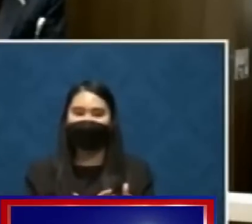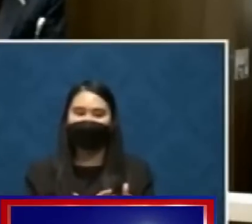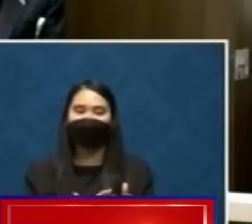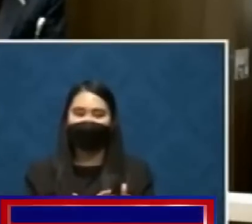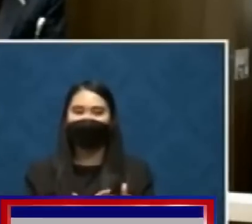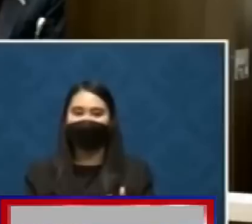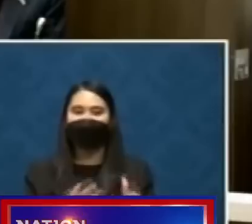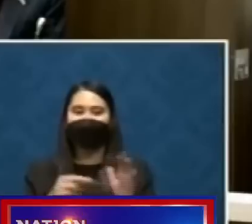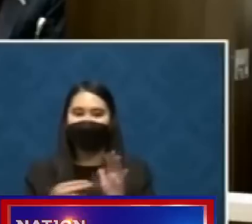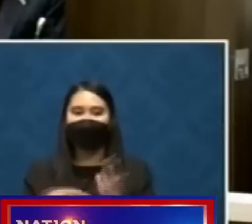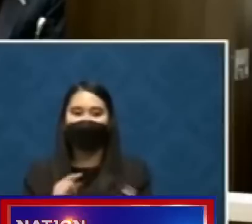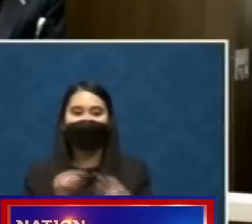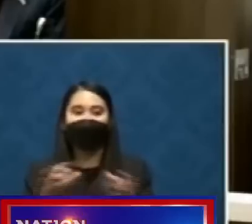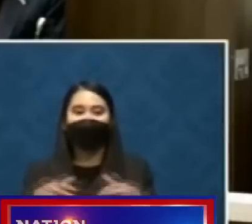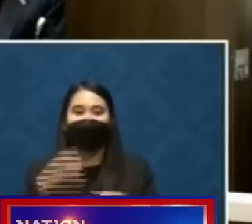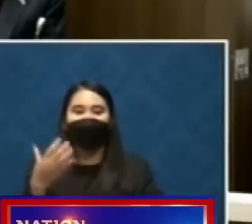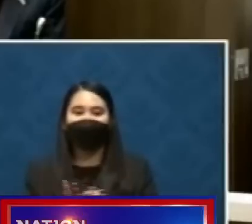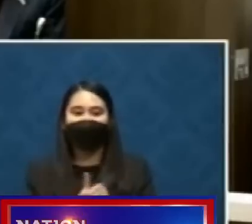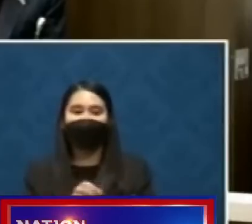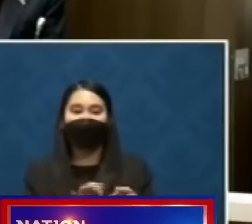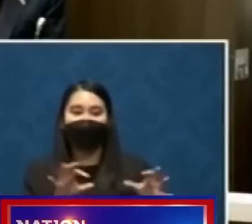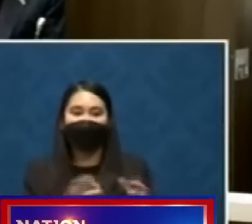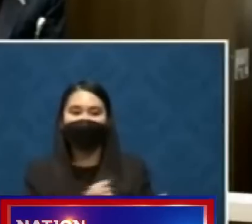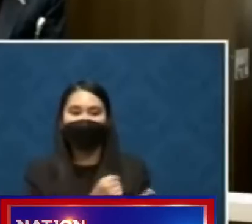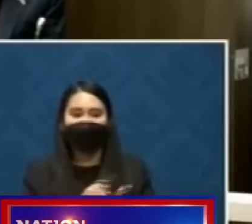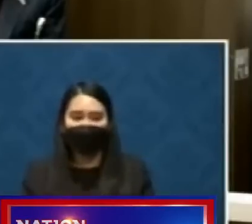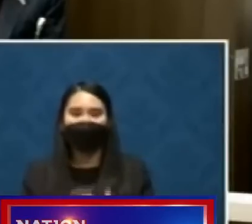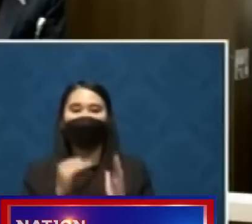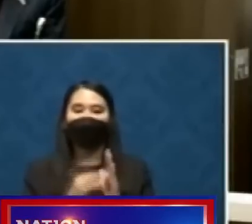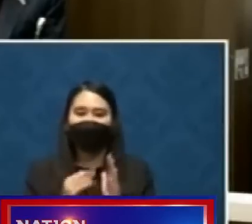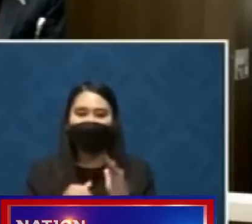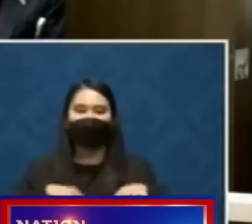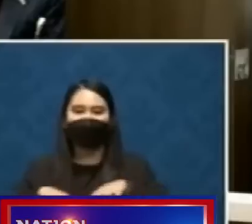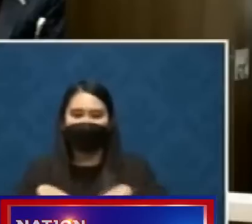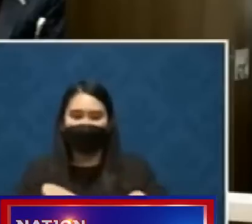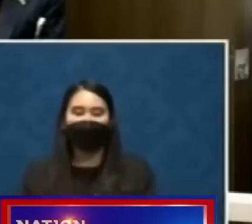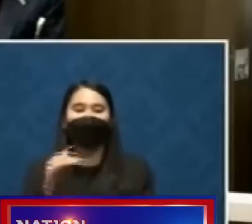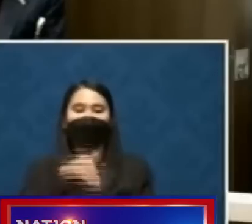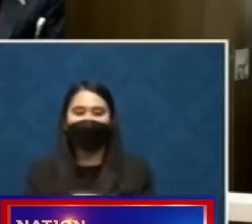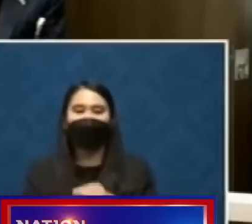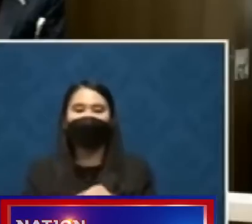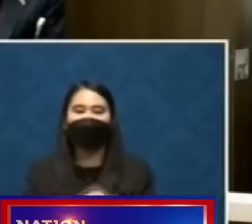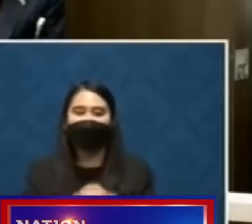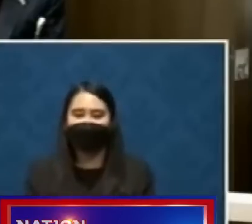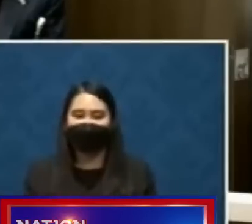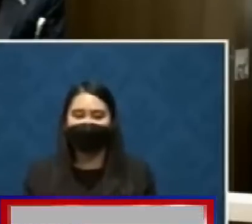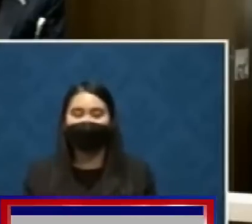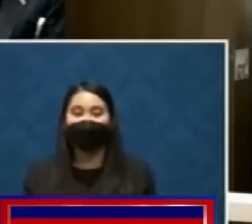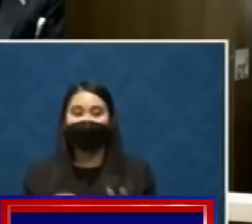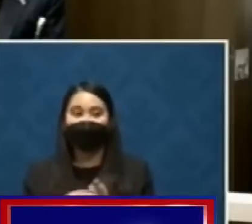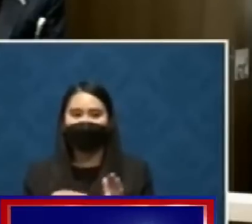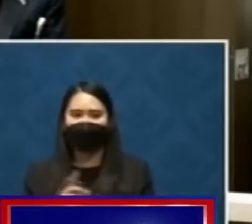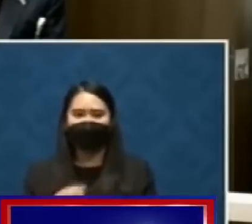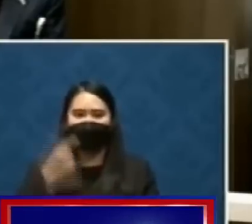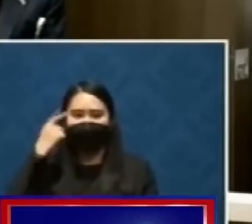ความครอบงำของพรรคการเมืองใดๆให้คอยเป็นธุระแบบ one stop service หาลัง